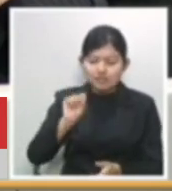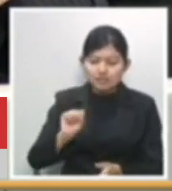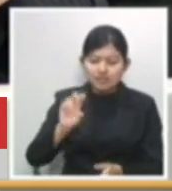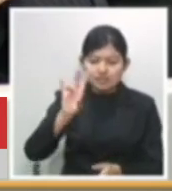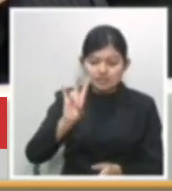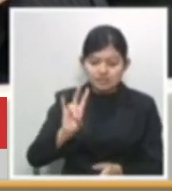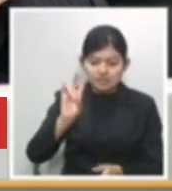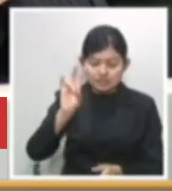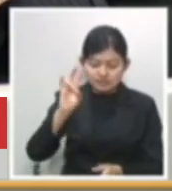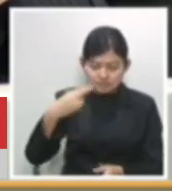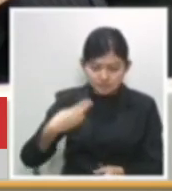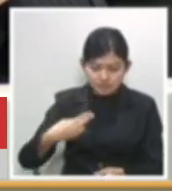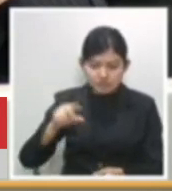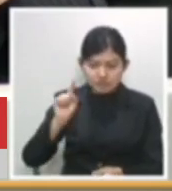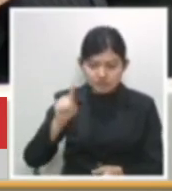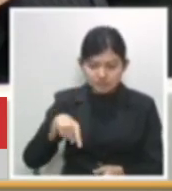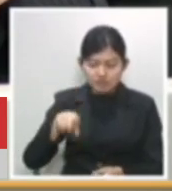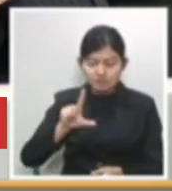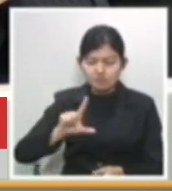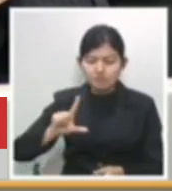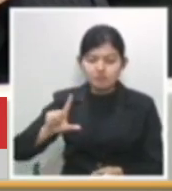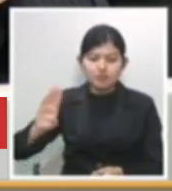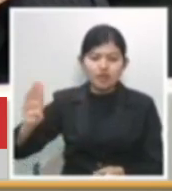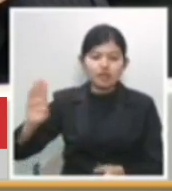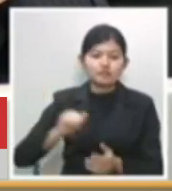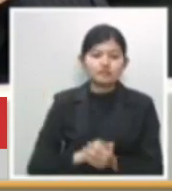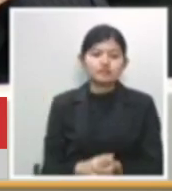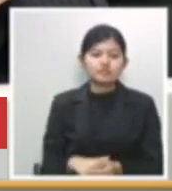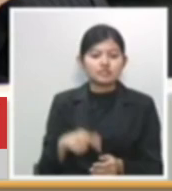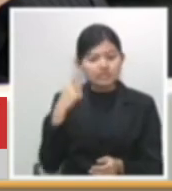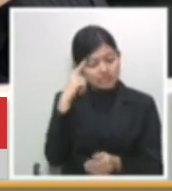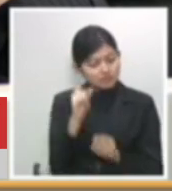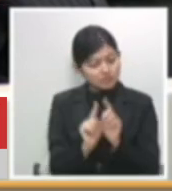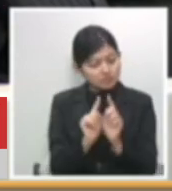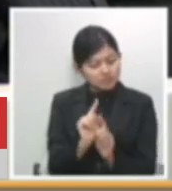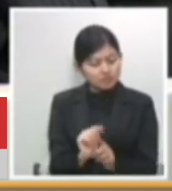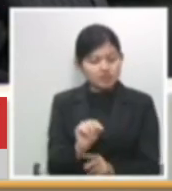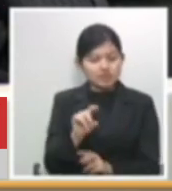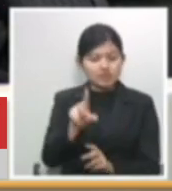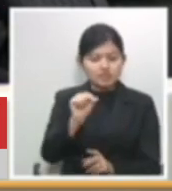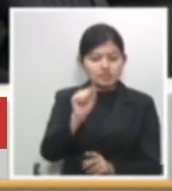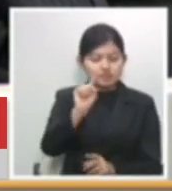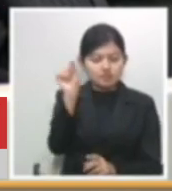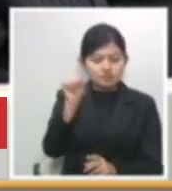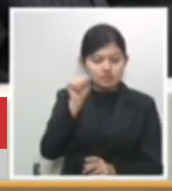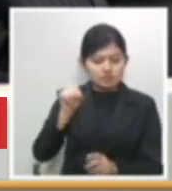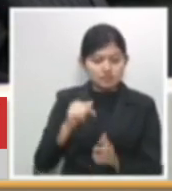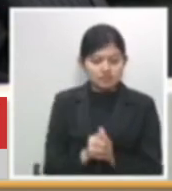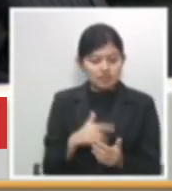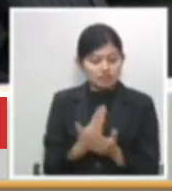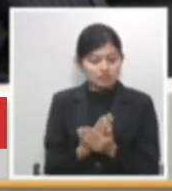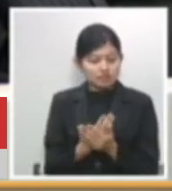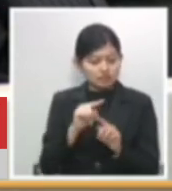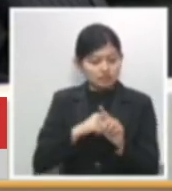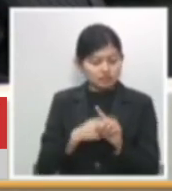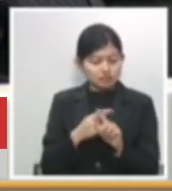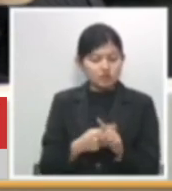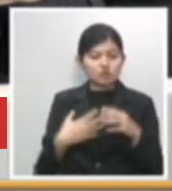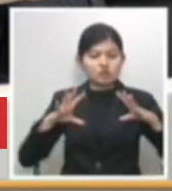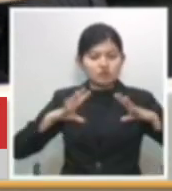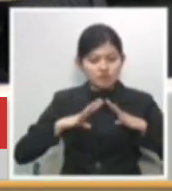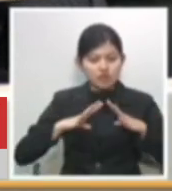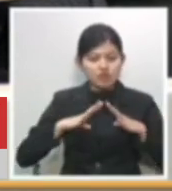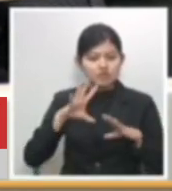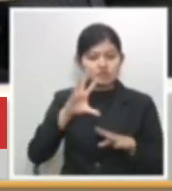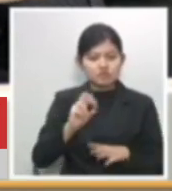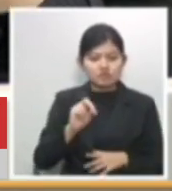30,871,000 บาทคิดเป็นร้อยละ21แล้วยังมีค่าเบี้ยเลี้ยงค่าพานะค่าเช่าที่พัก39ล้